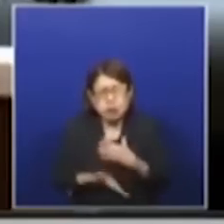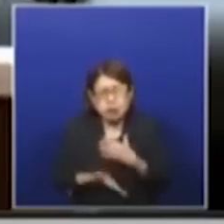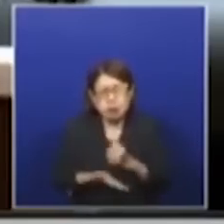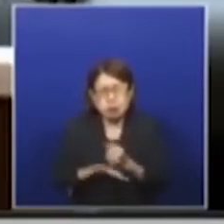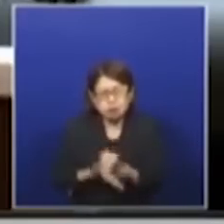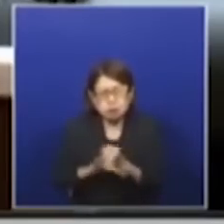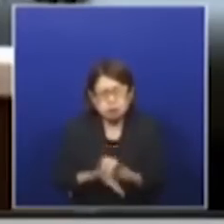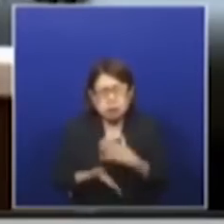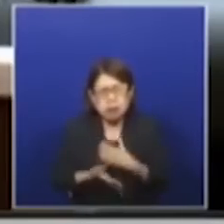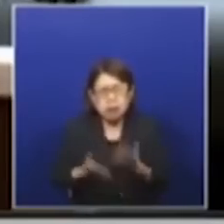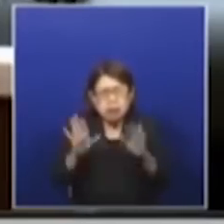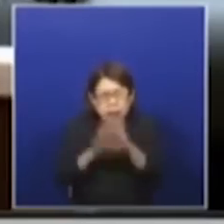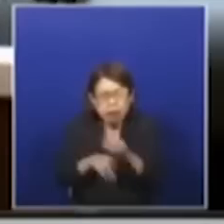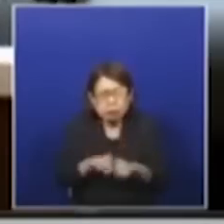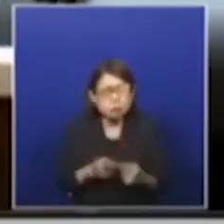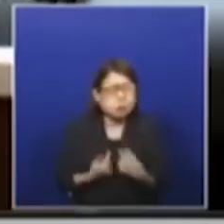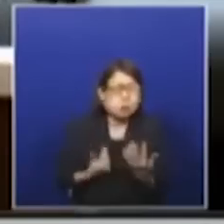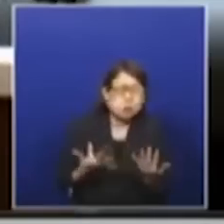พยาบาล